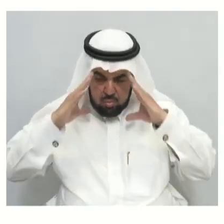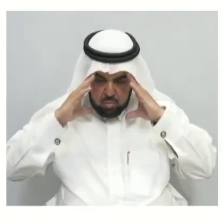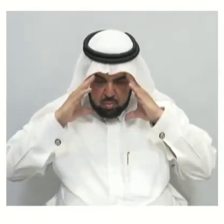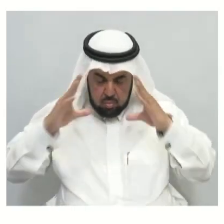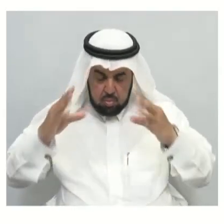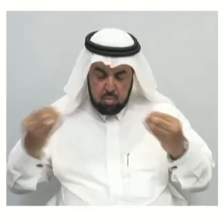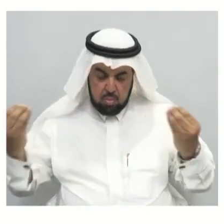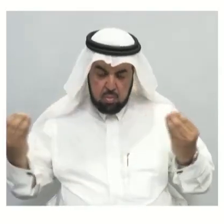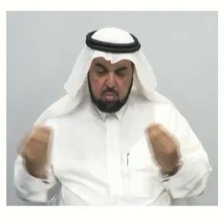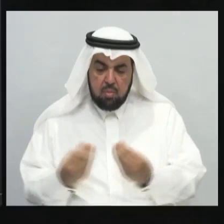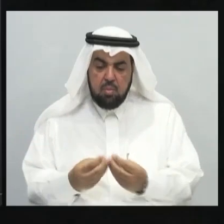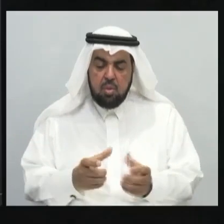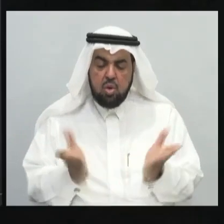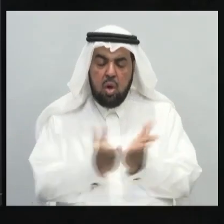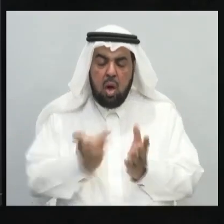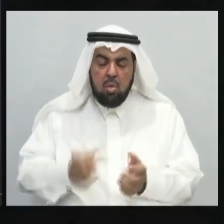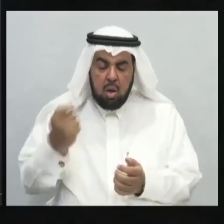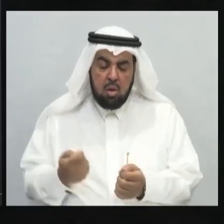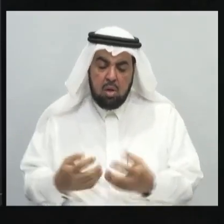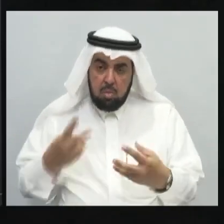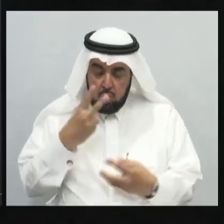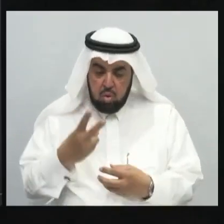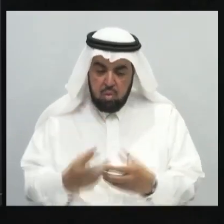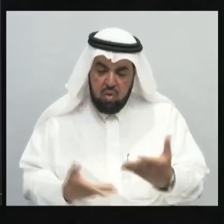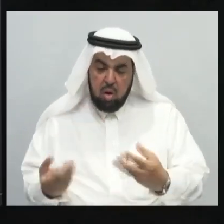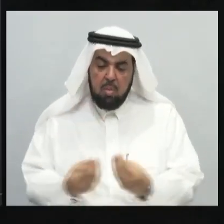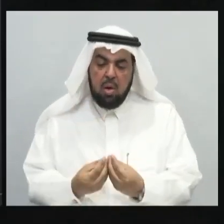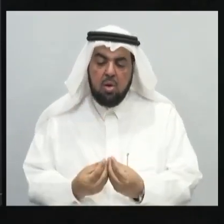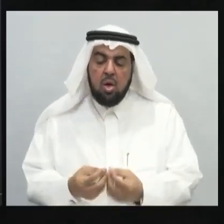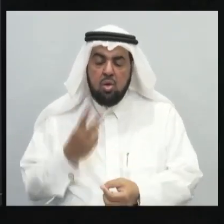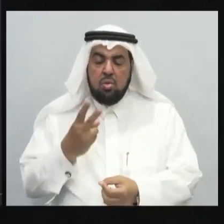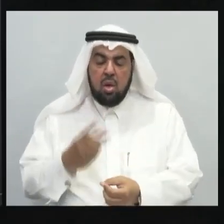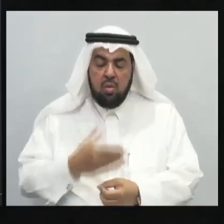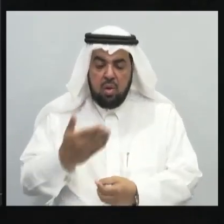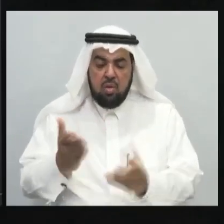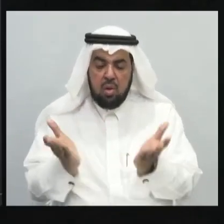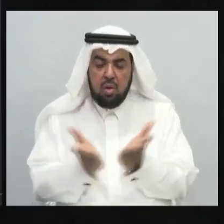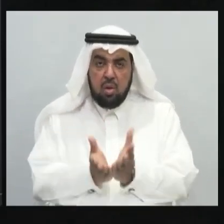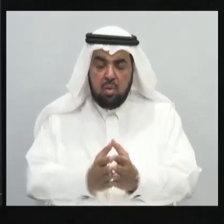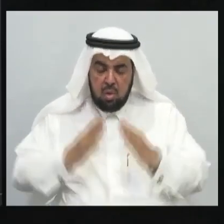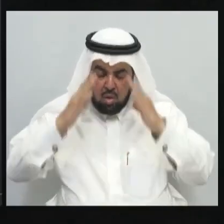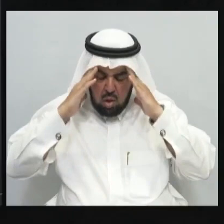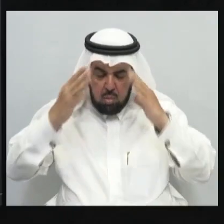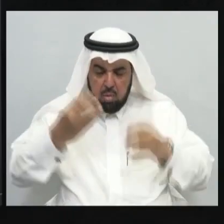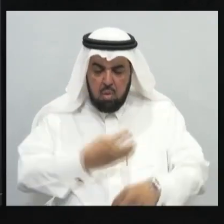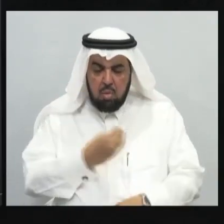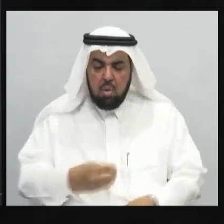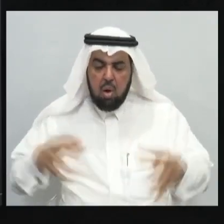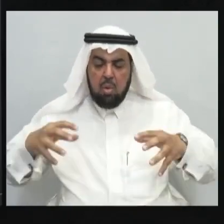اشكركم طلابي وطالبات على حسن ااائ وتفاعلكم والتقي بكم مجددا والسلام عليكم ورحمه الله